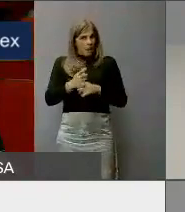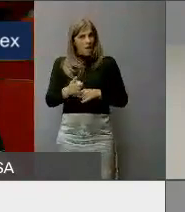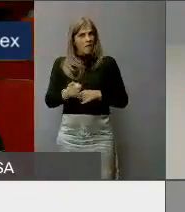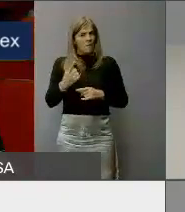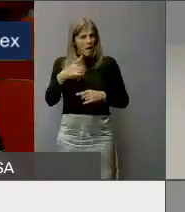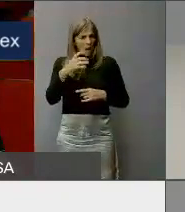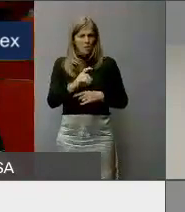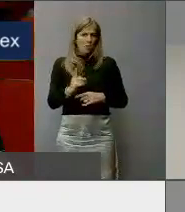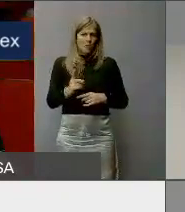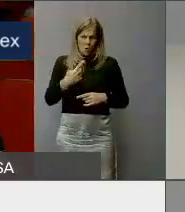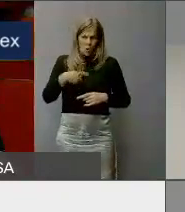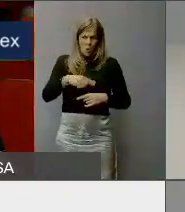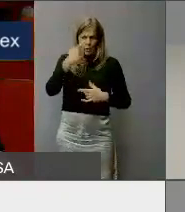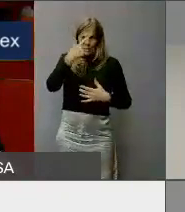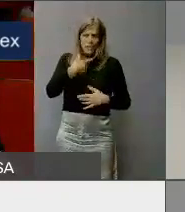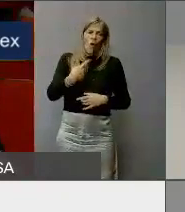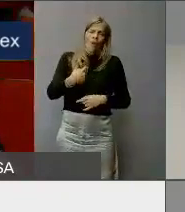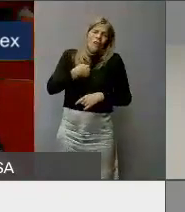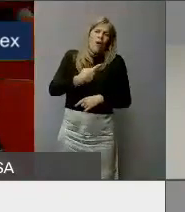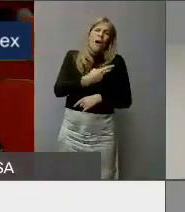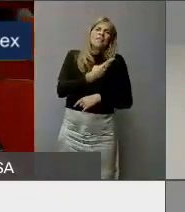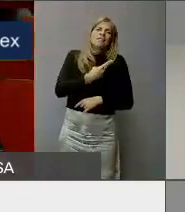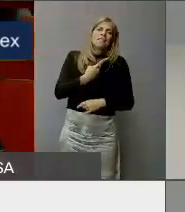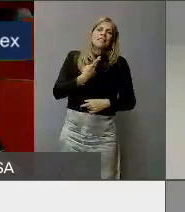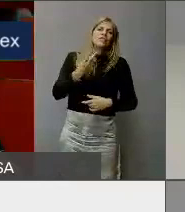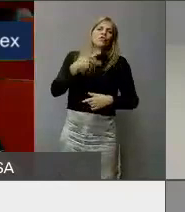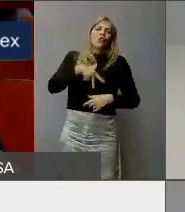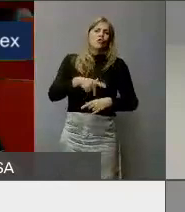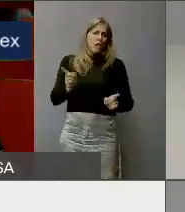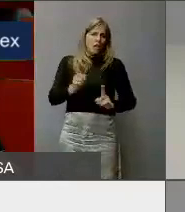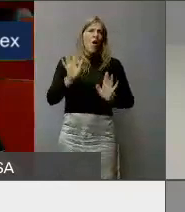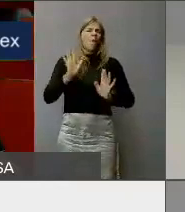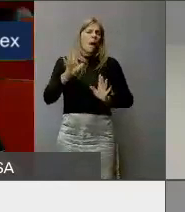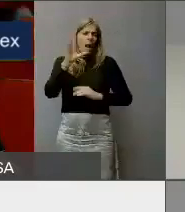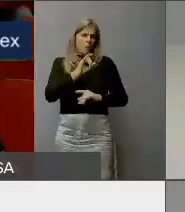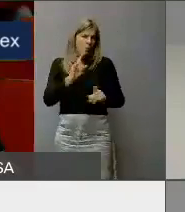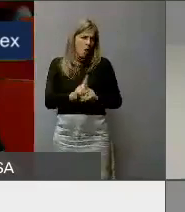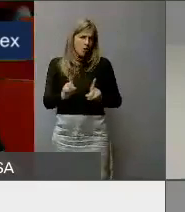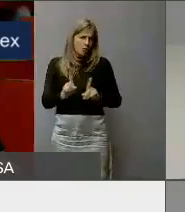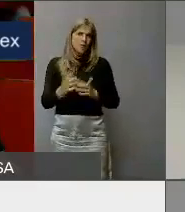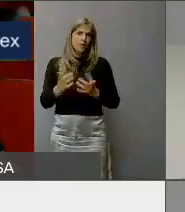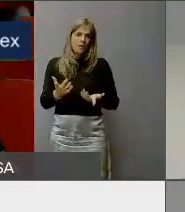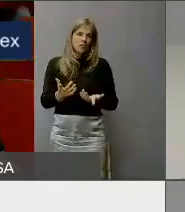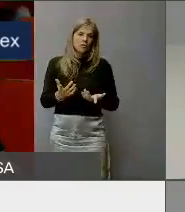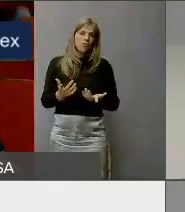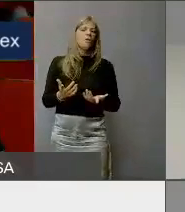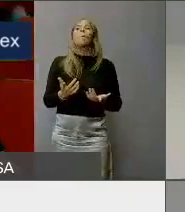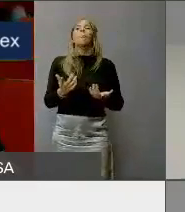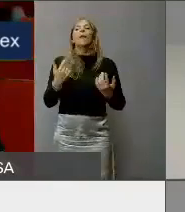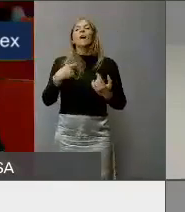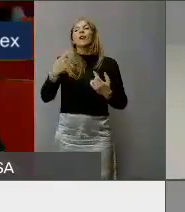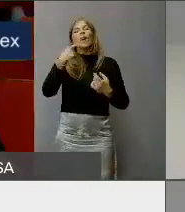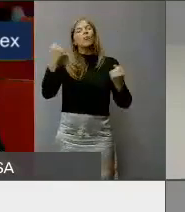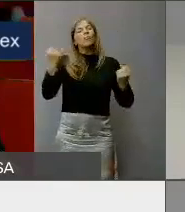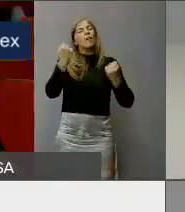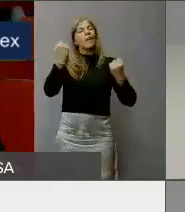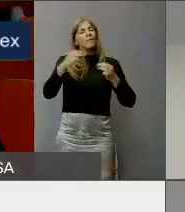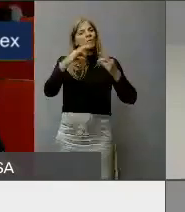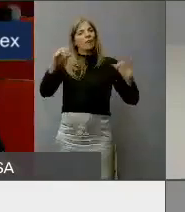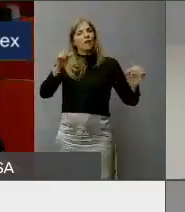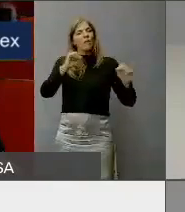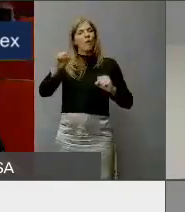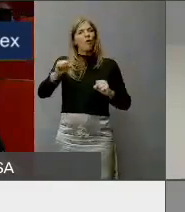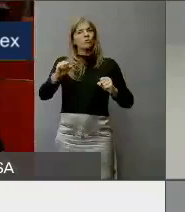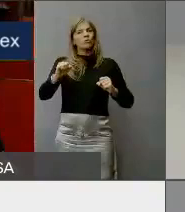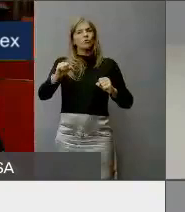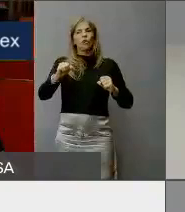al centro di questa amministrazione uno degli slogan che abbiamo usato e che indietro non deve restare nessuno noi